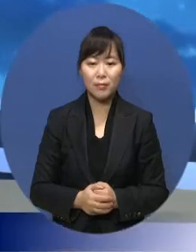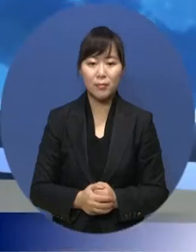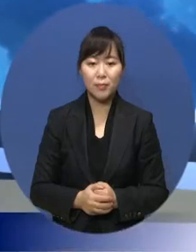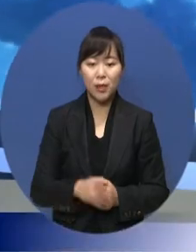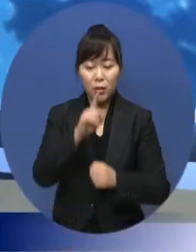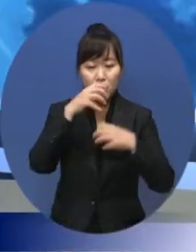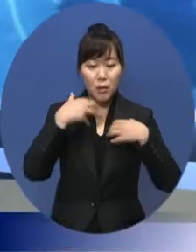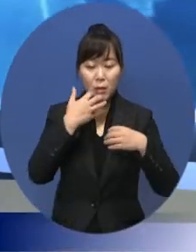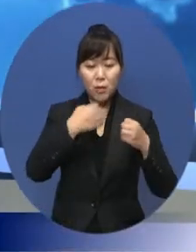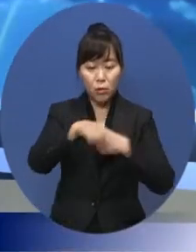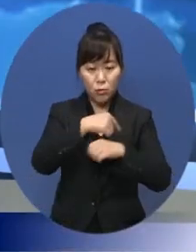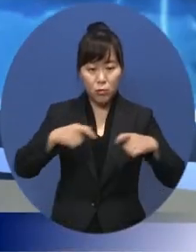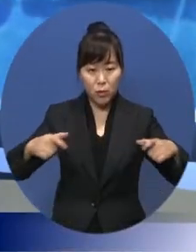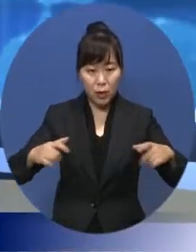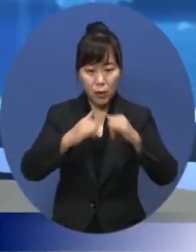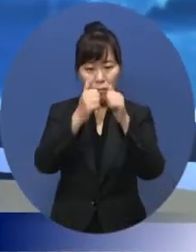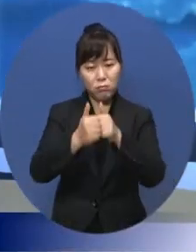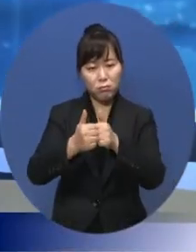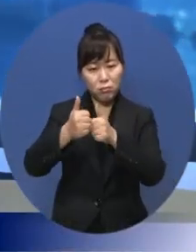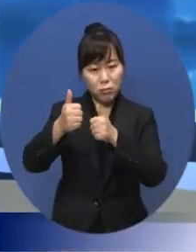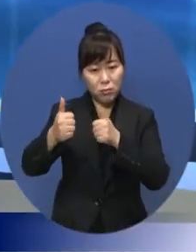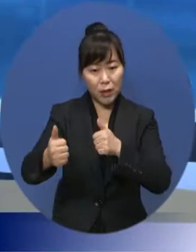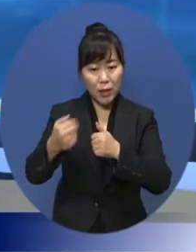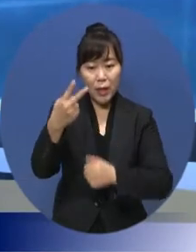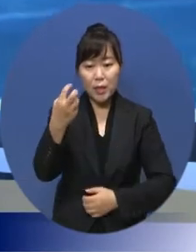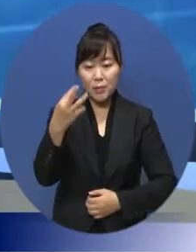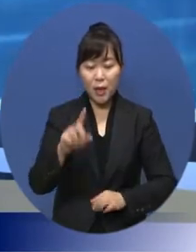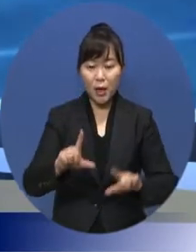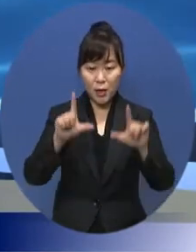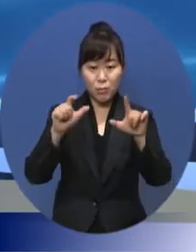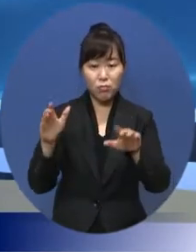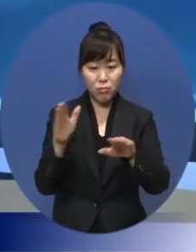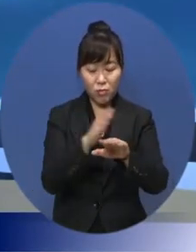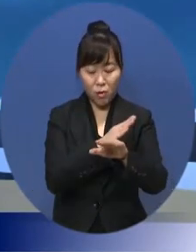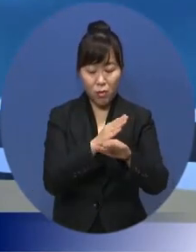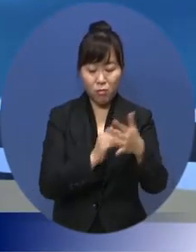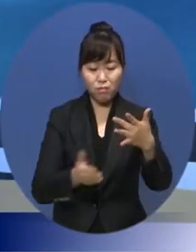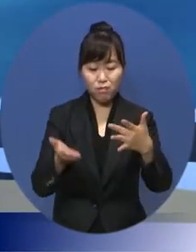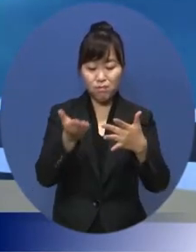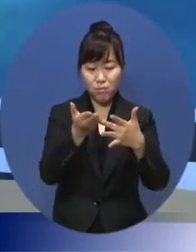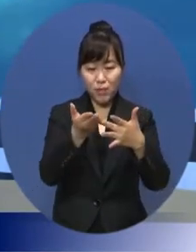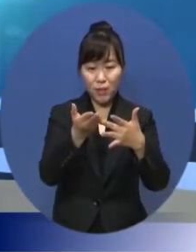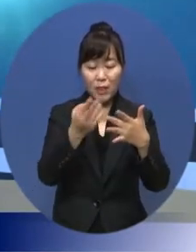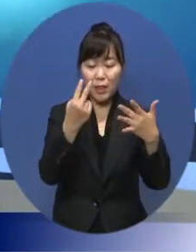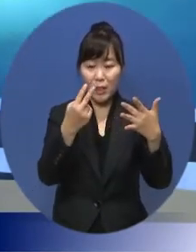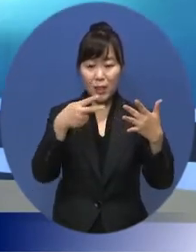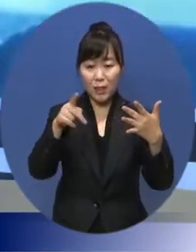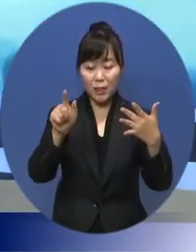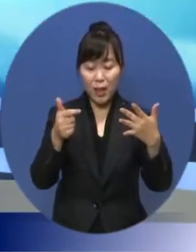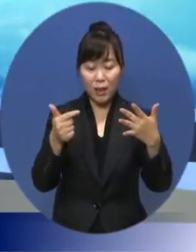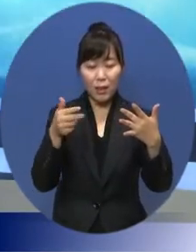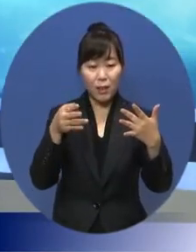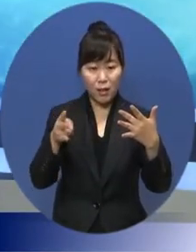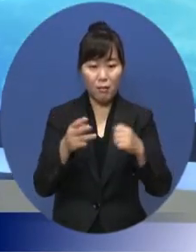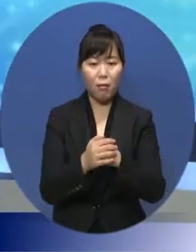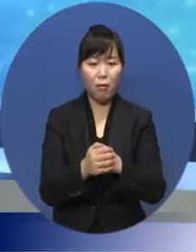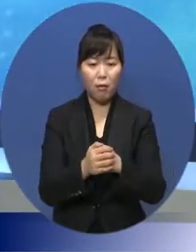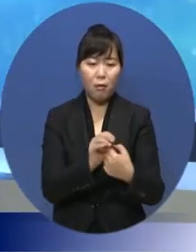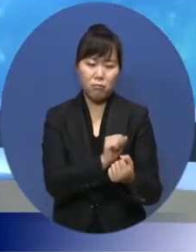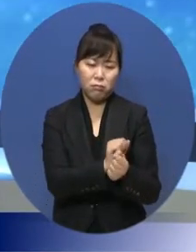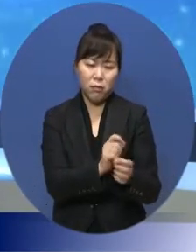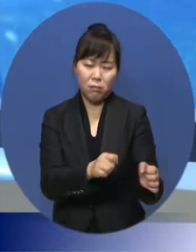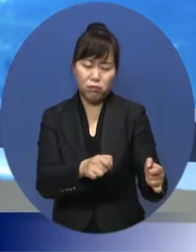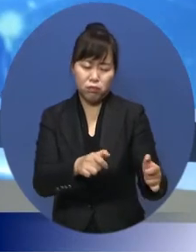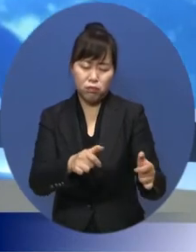정부가 수도권의 사회적 거리두기 단계를 24일부터 2단계로 격상했죠. 급속한 감염 확산에